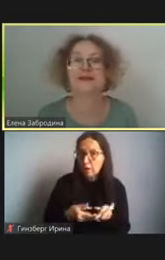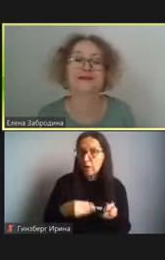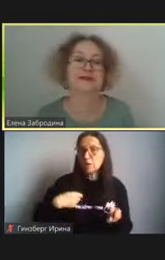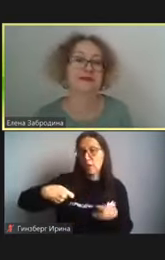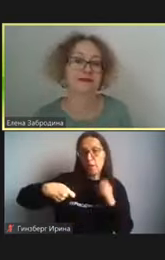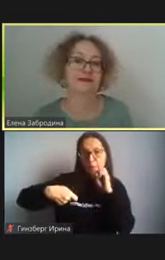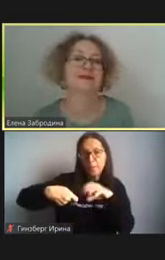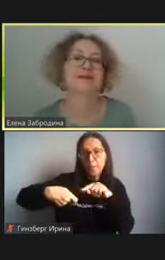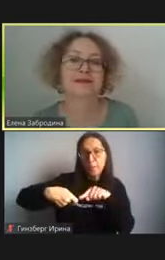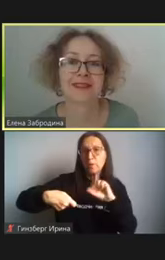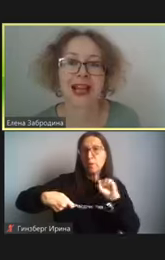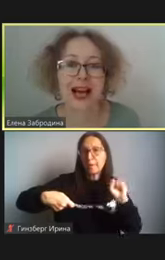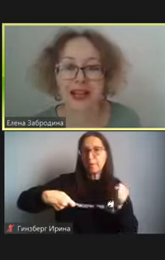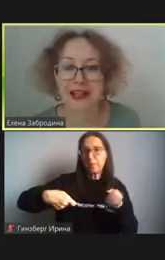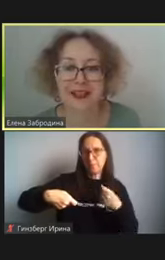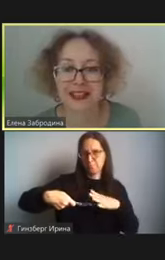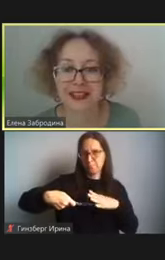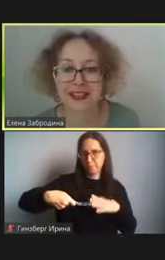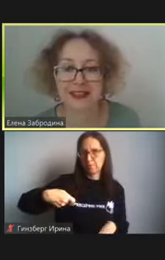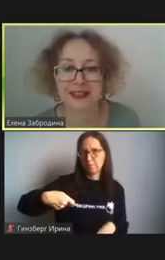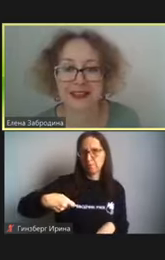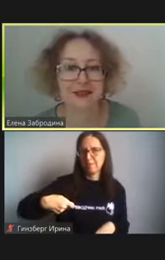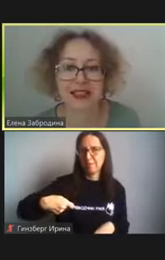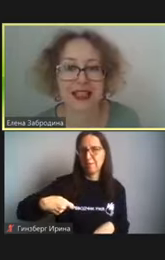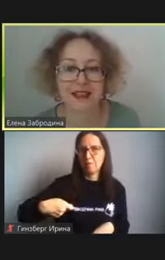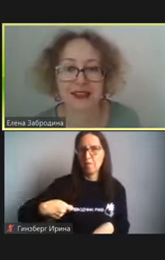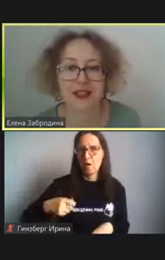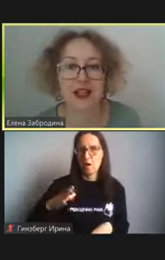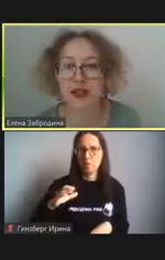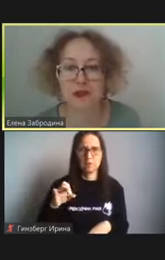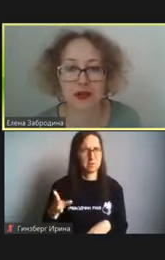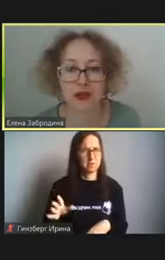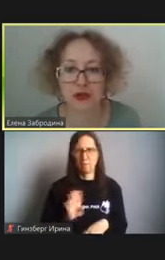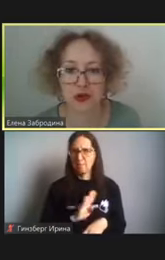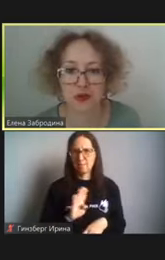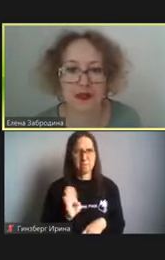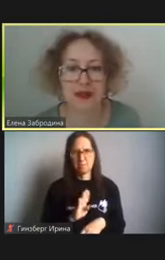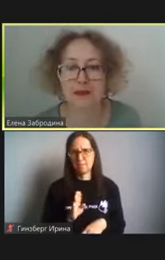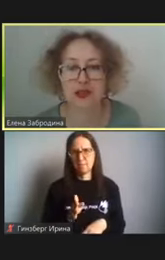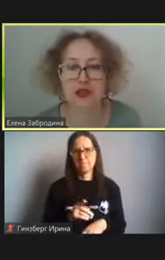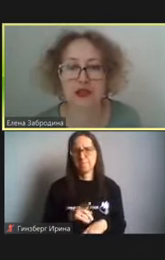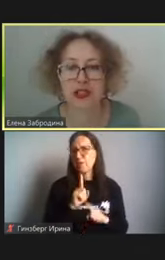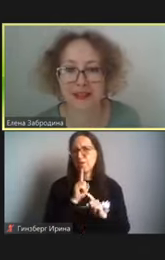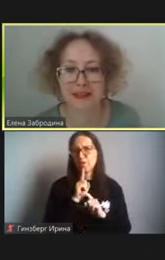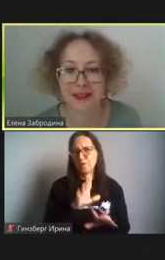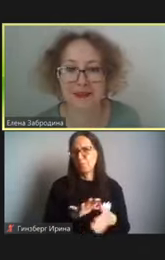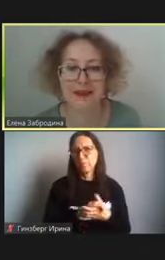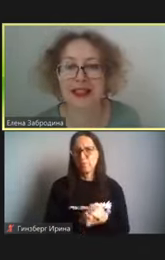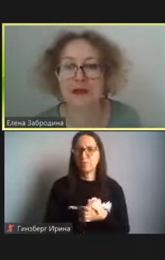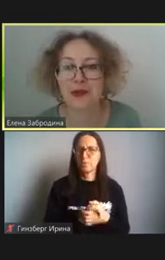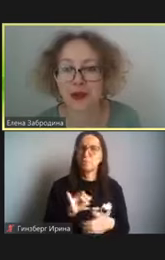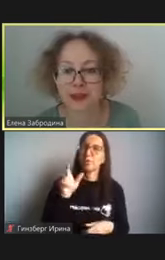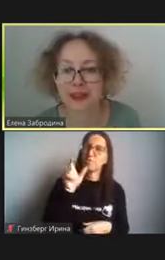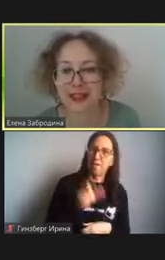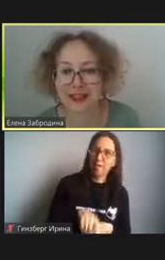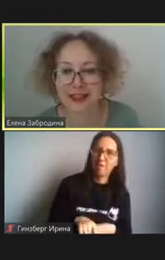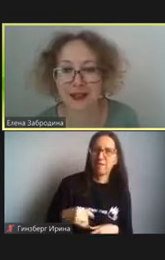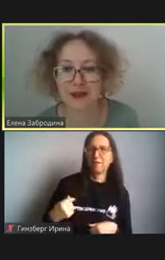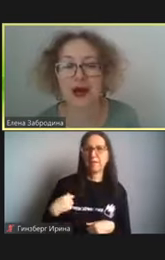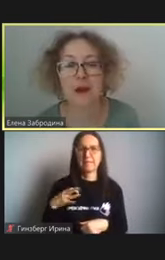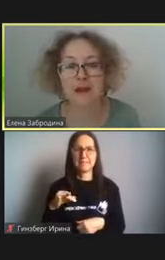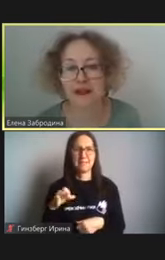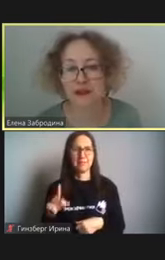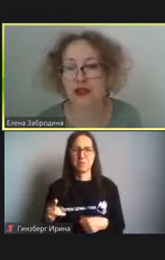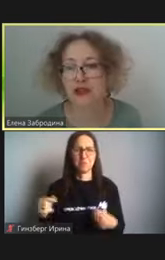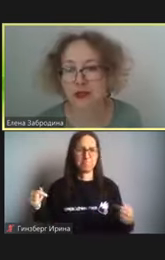остудить», — говорит сатир. «Нет, не будет дружбы между человеком и мной,